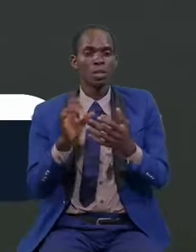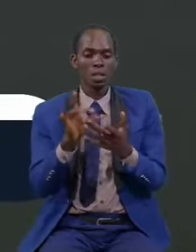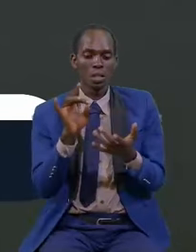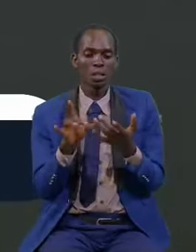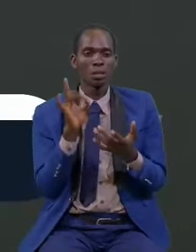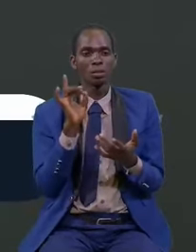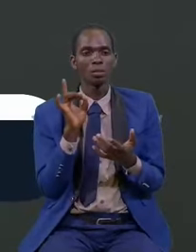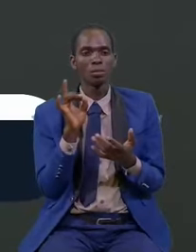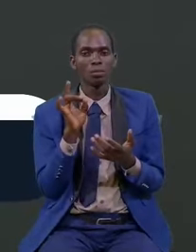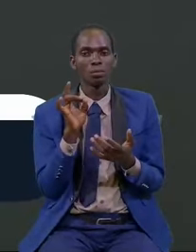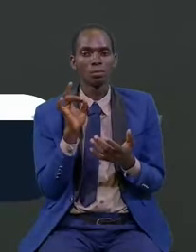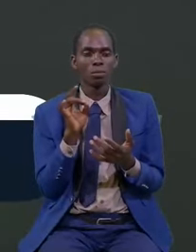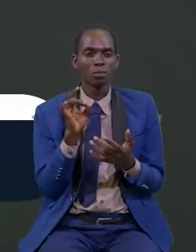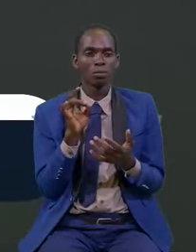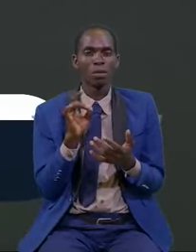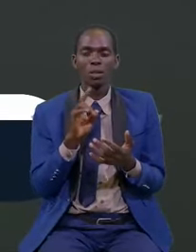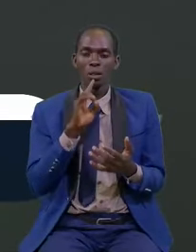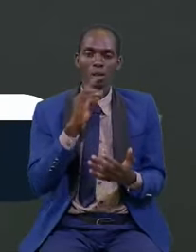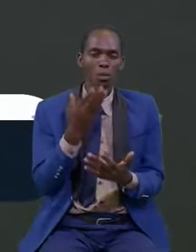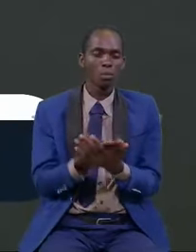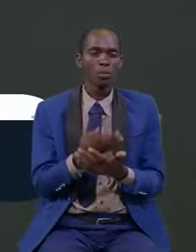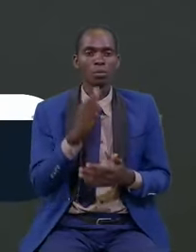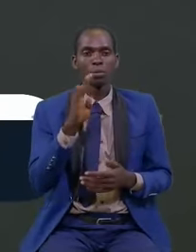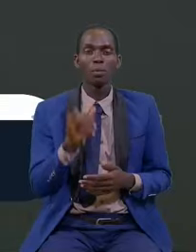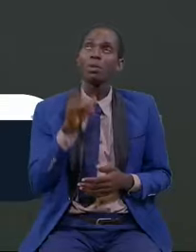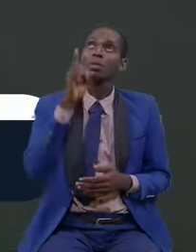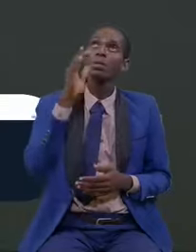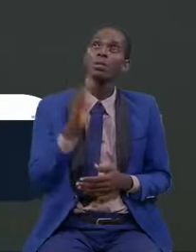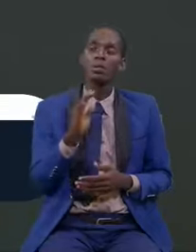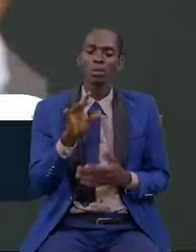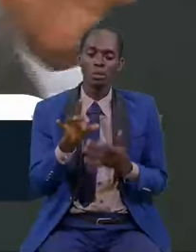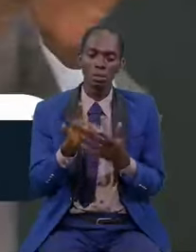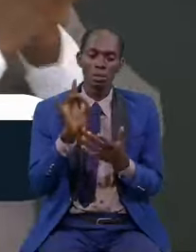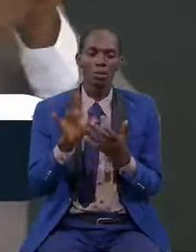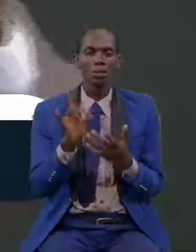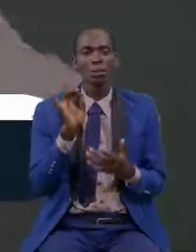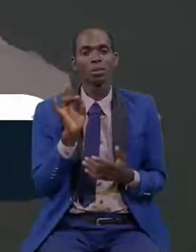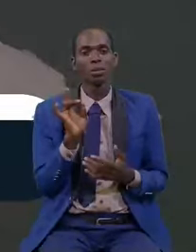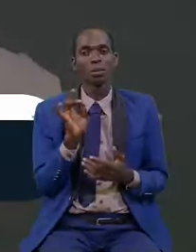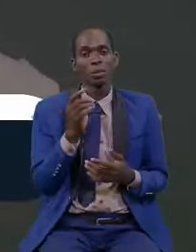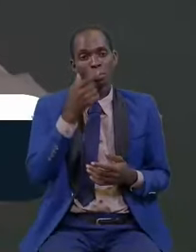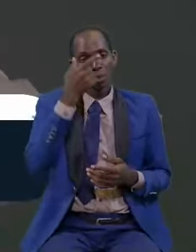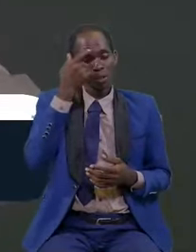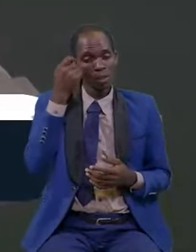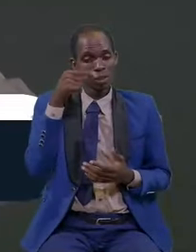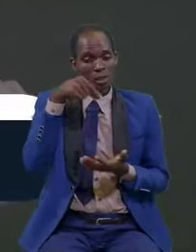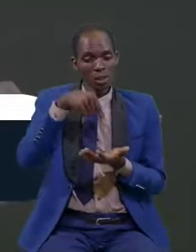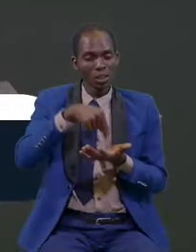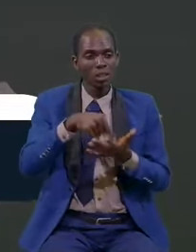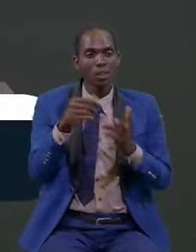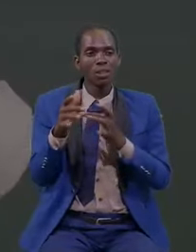nommé, approuvé par Dieu, choisi, parce que ce